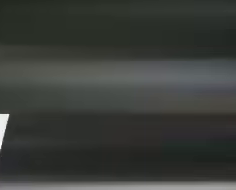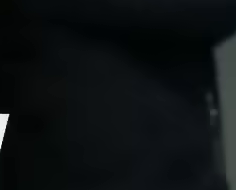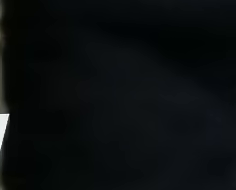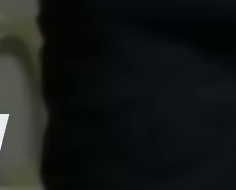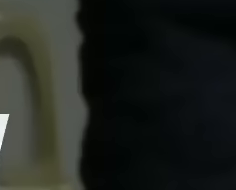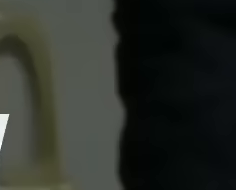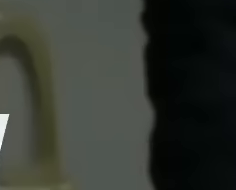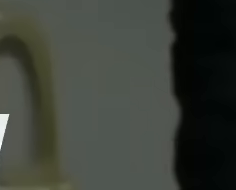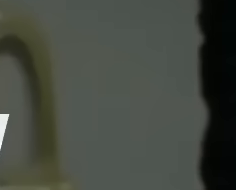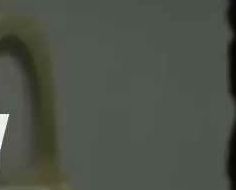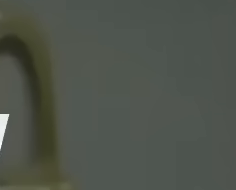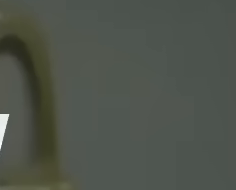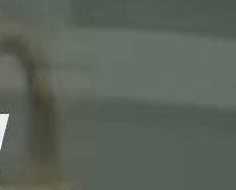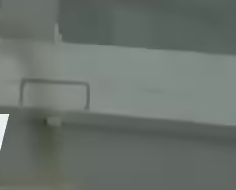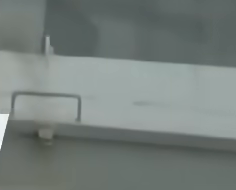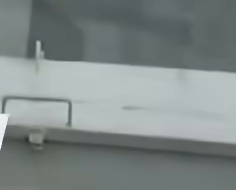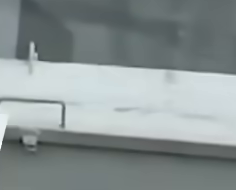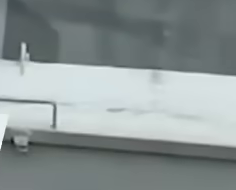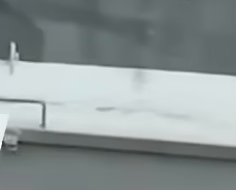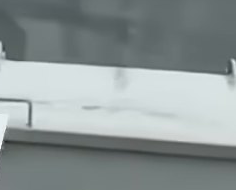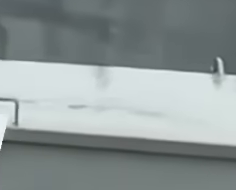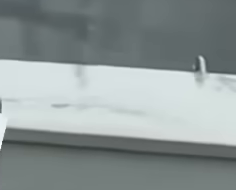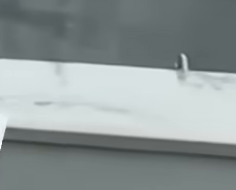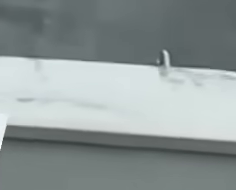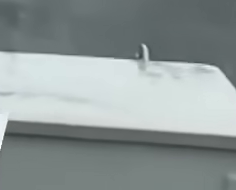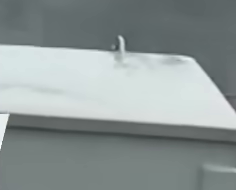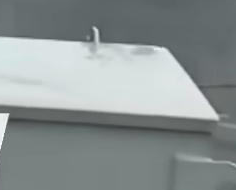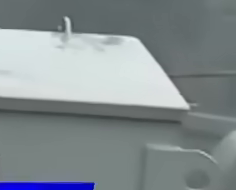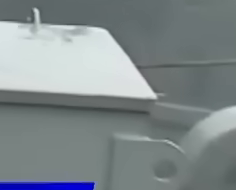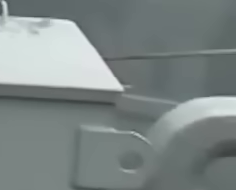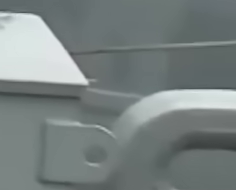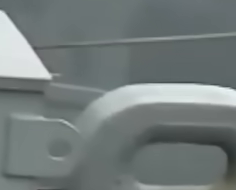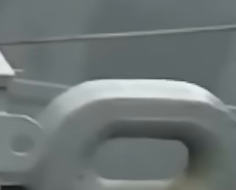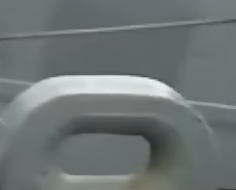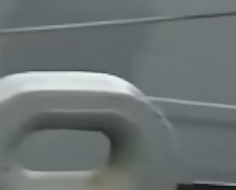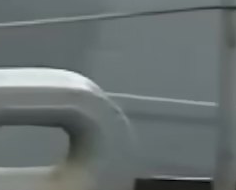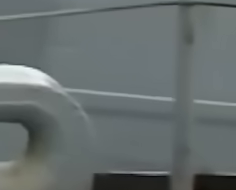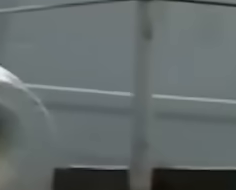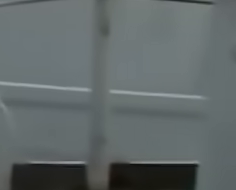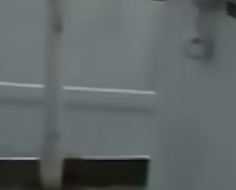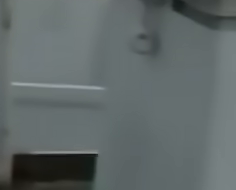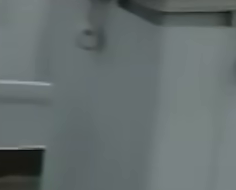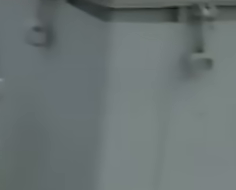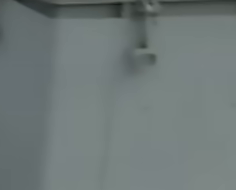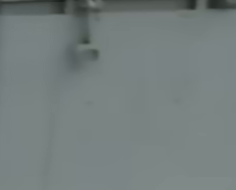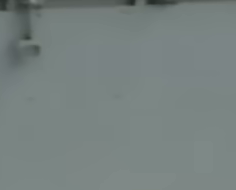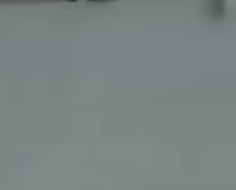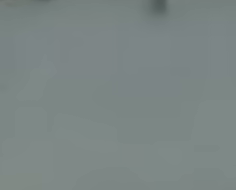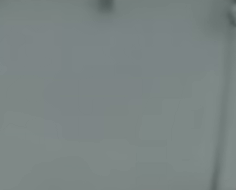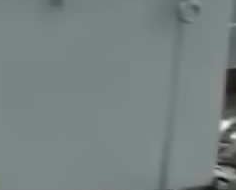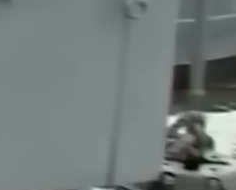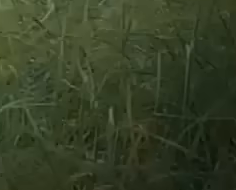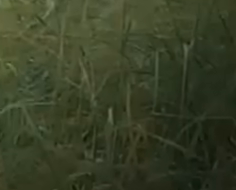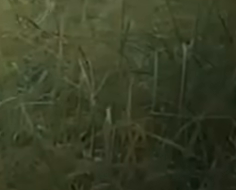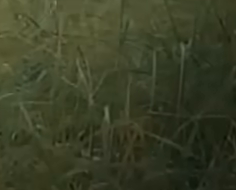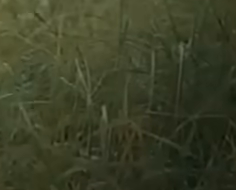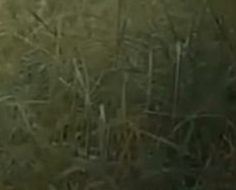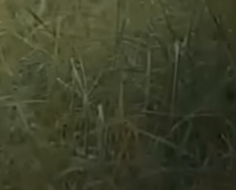Island. That would be very good. Para sa GMA Integrated News, Joseph Morong, nakatutok 24 oras.